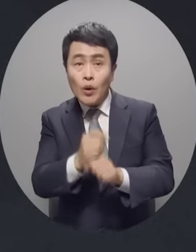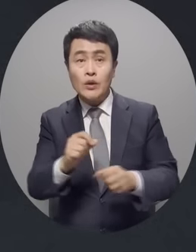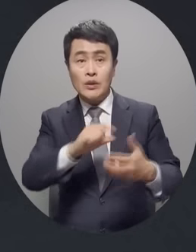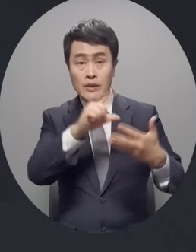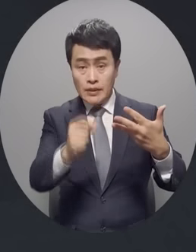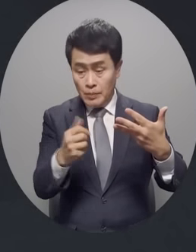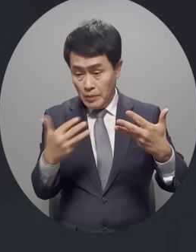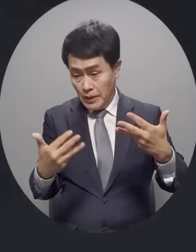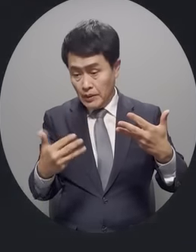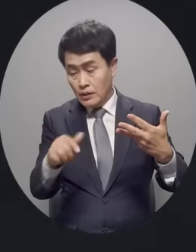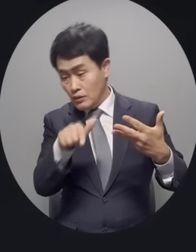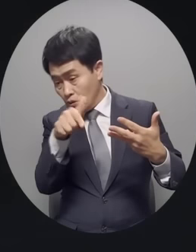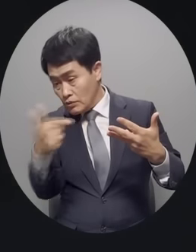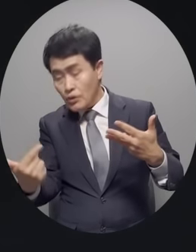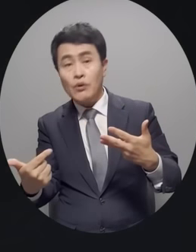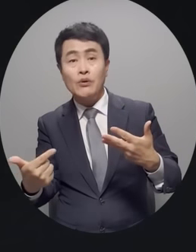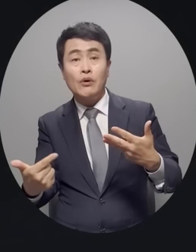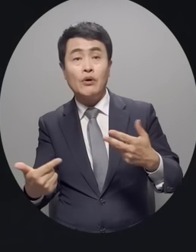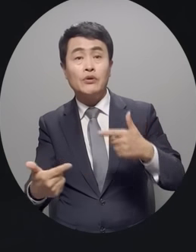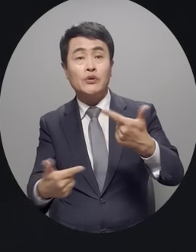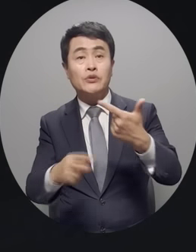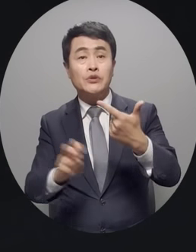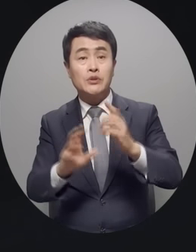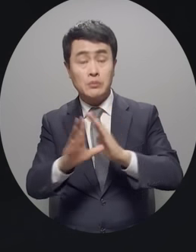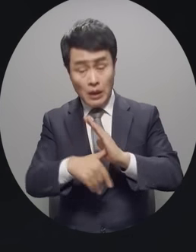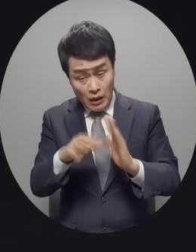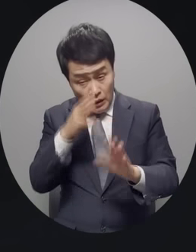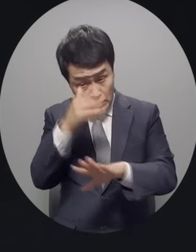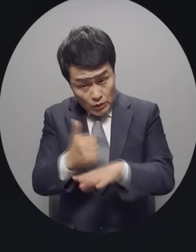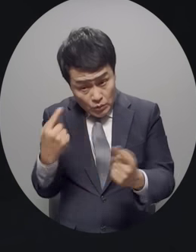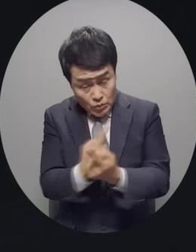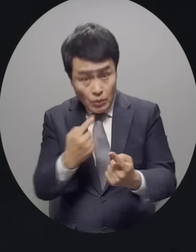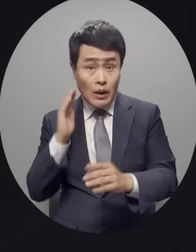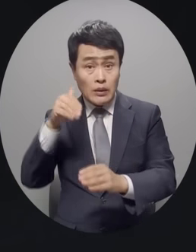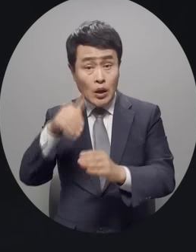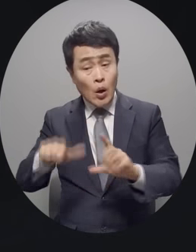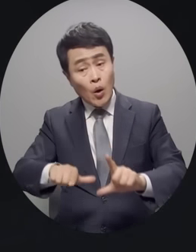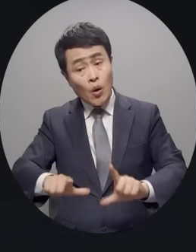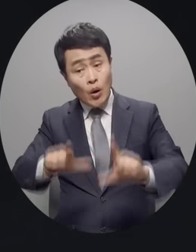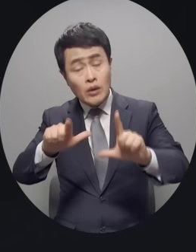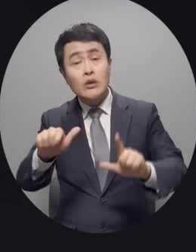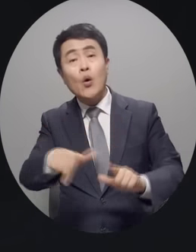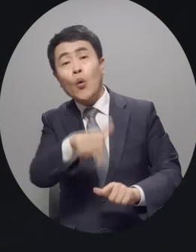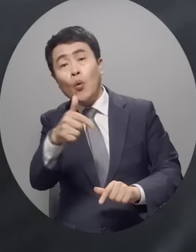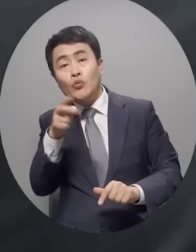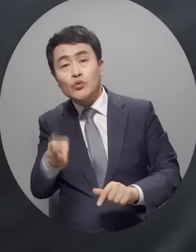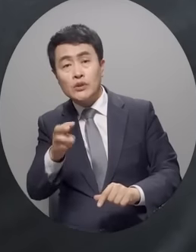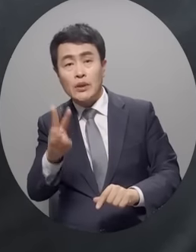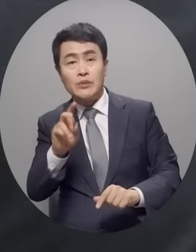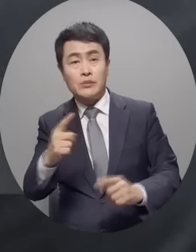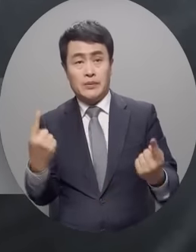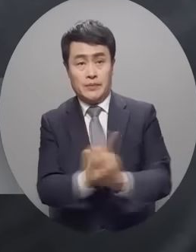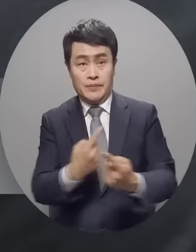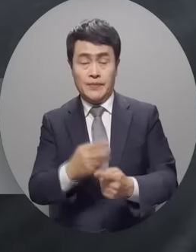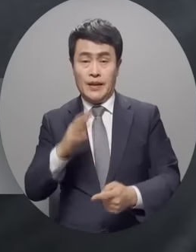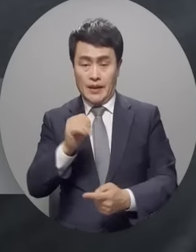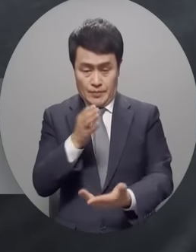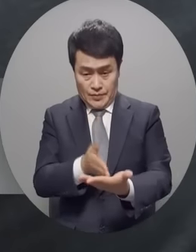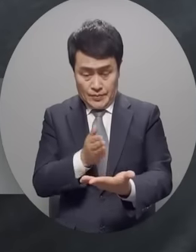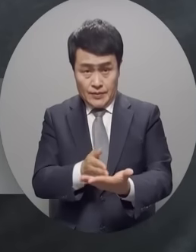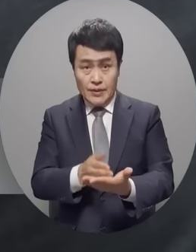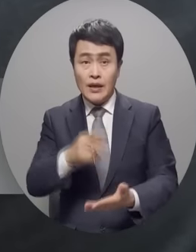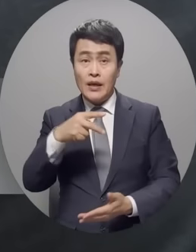저녁 6시 20분, 최종 수정일은 대선 당일 오후 2시 31분입니다. MBC 취재진과 만난